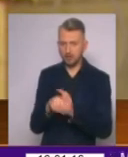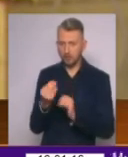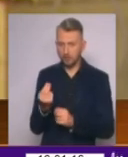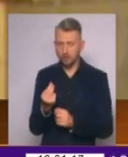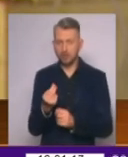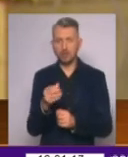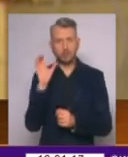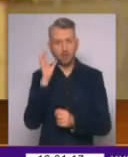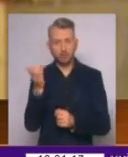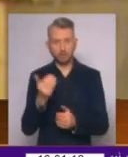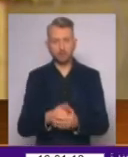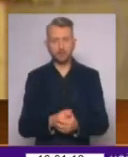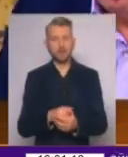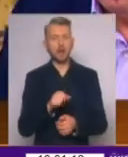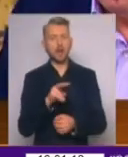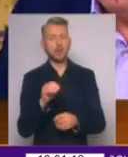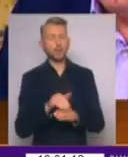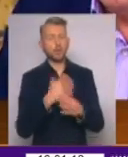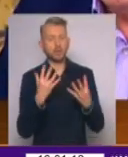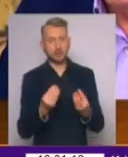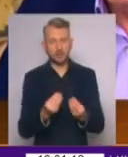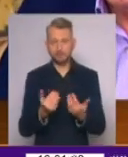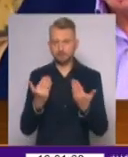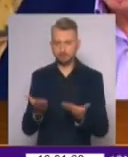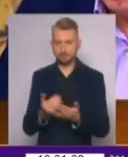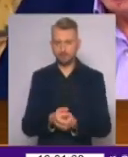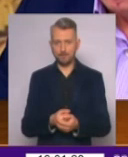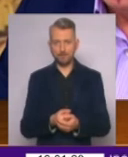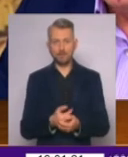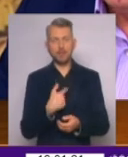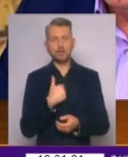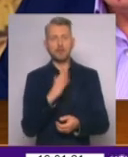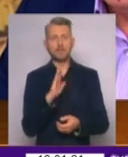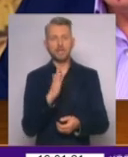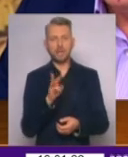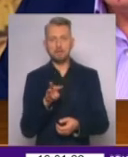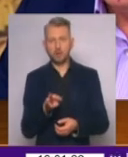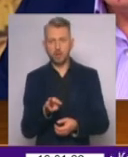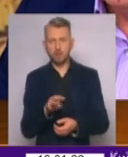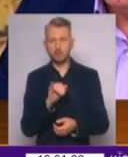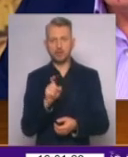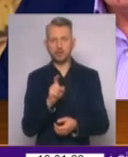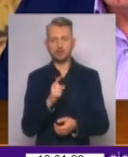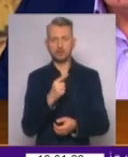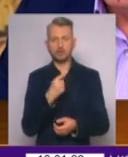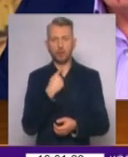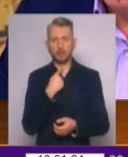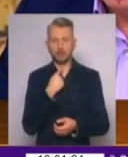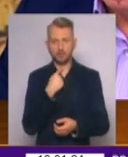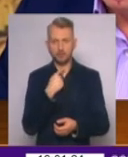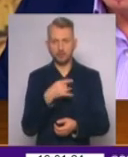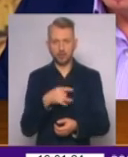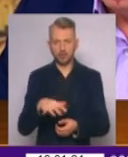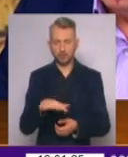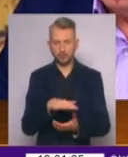слухаємо, добрий день. Алло, добрий день. Добрий день, прошу. Я Валентина Миколаївна із Києва.